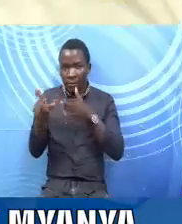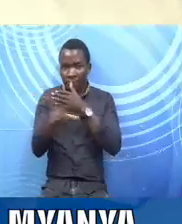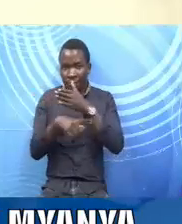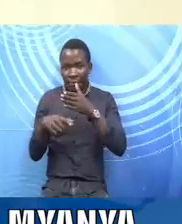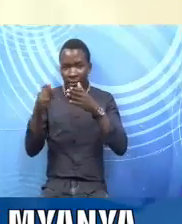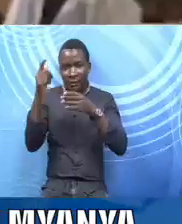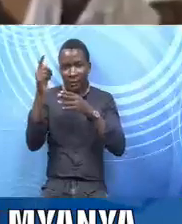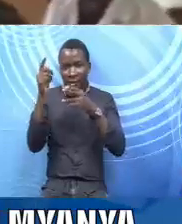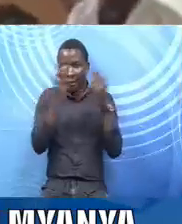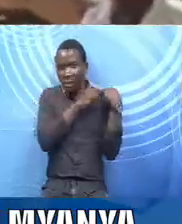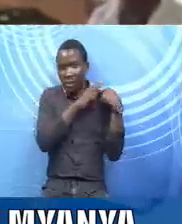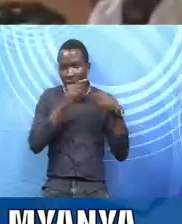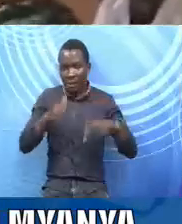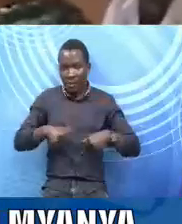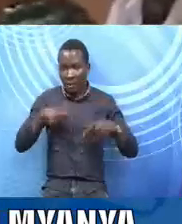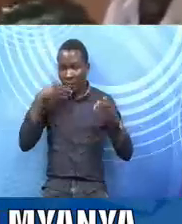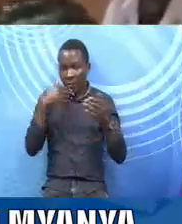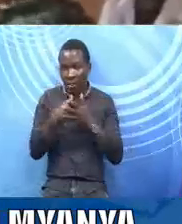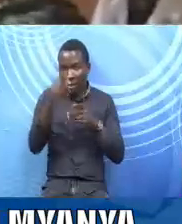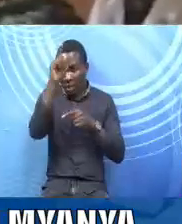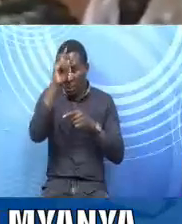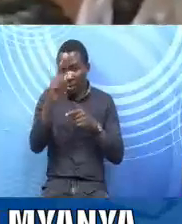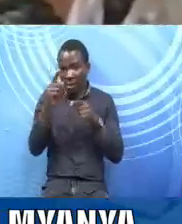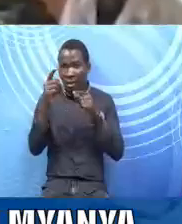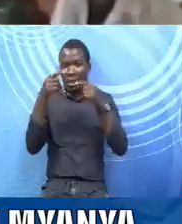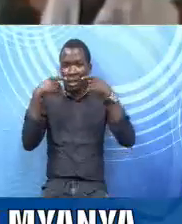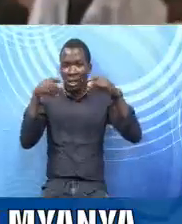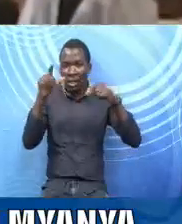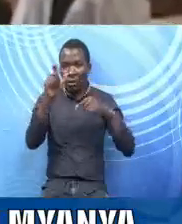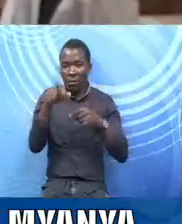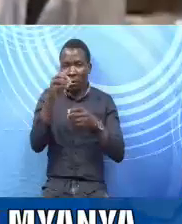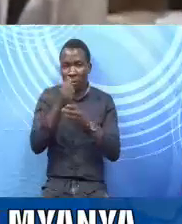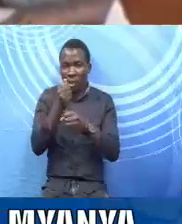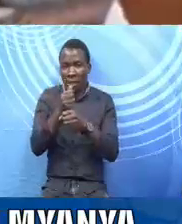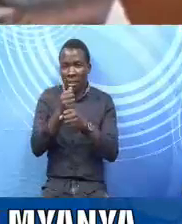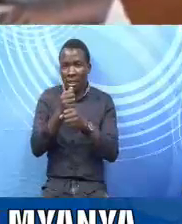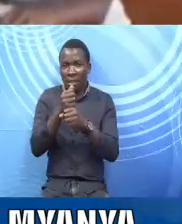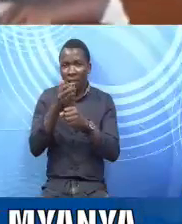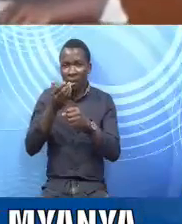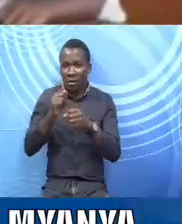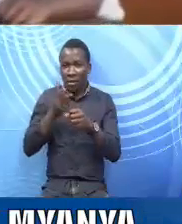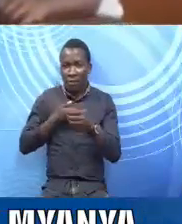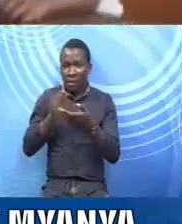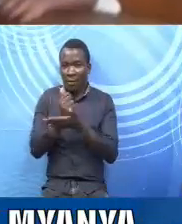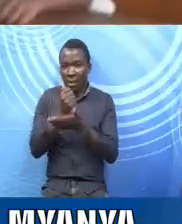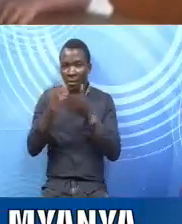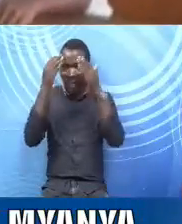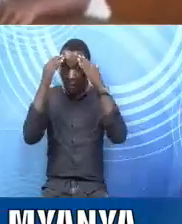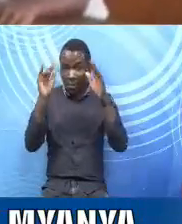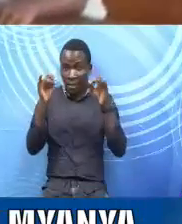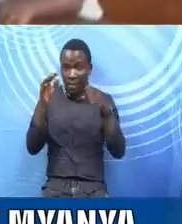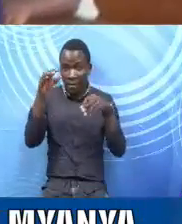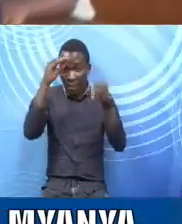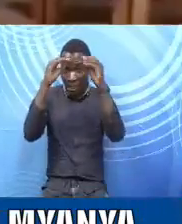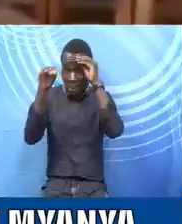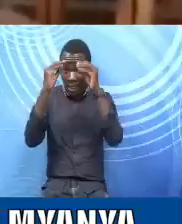we waruhagarariye ministeri y'ubutegetsi bw'igihugu yatangaje ko umuntu uri mu kazi atanafite dosiye uretse n'ibyo utanamenya niba yarize ko ndetse iyi